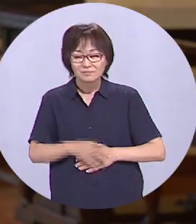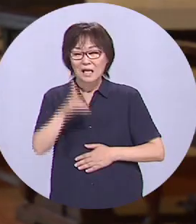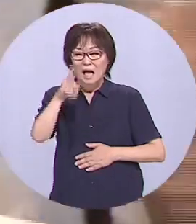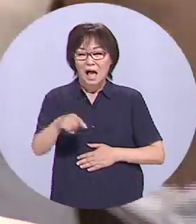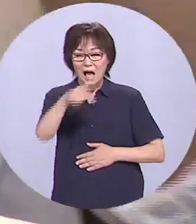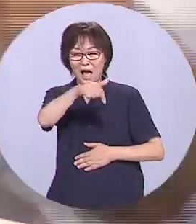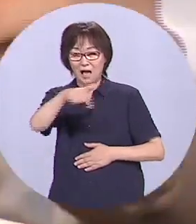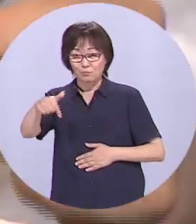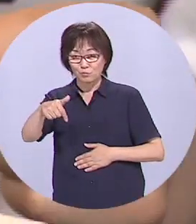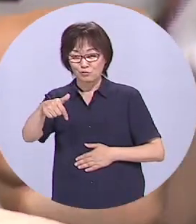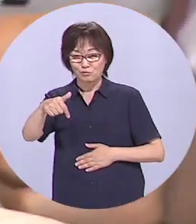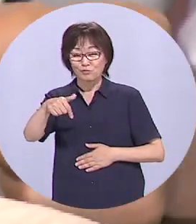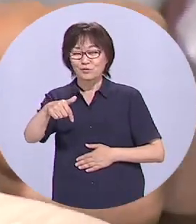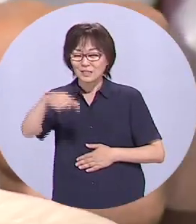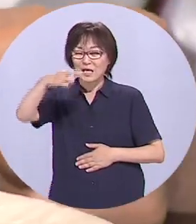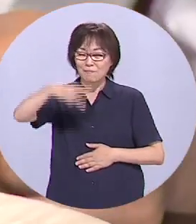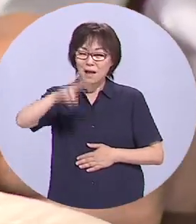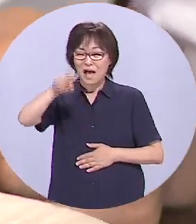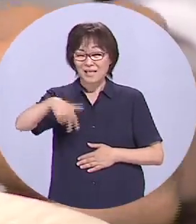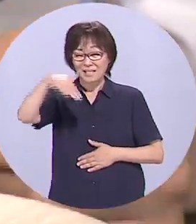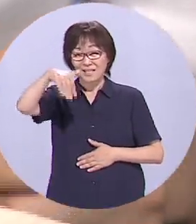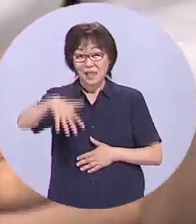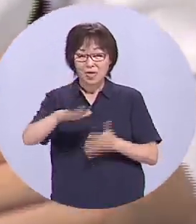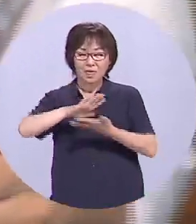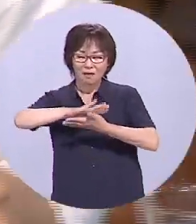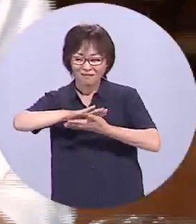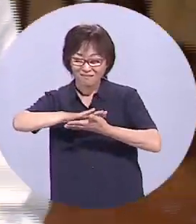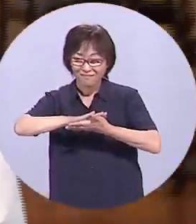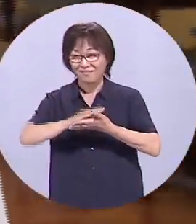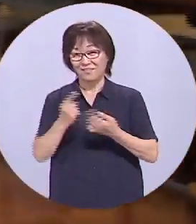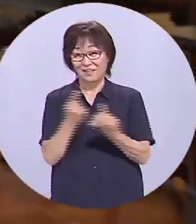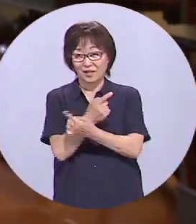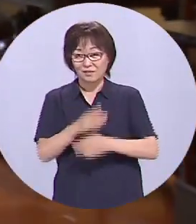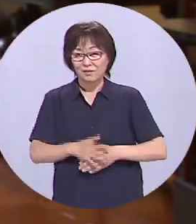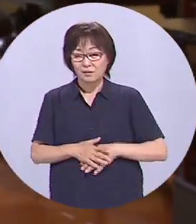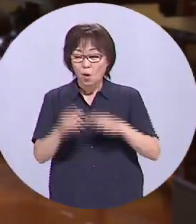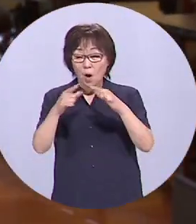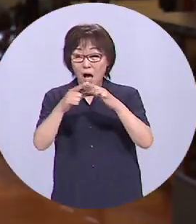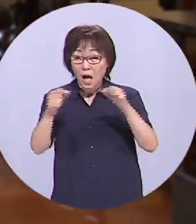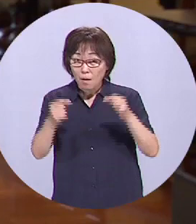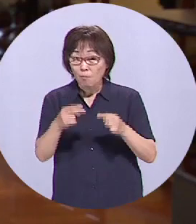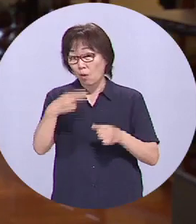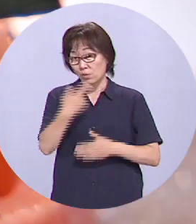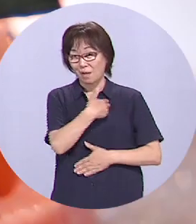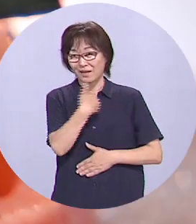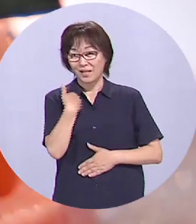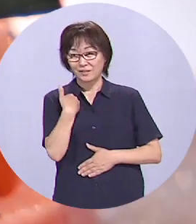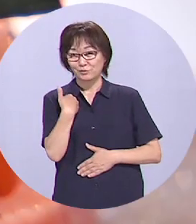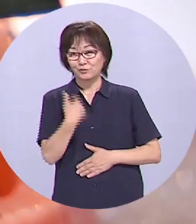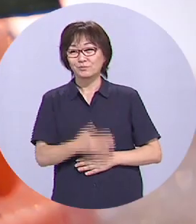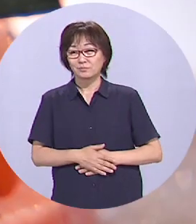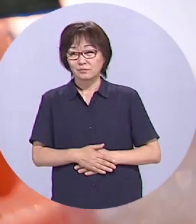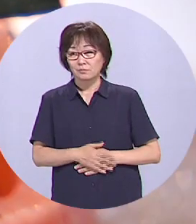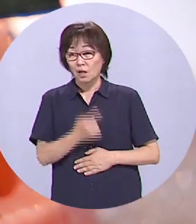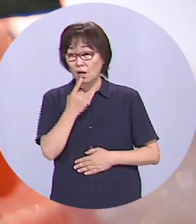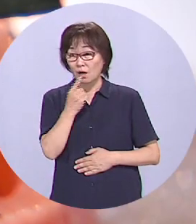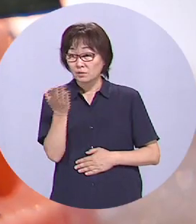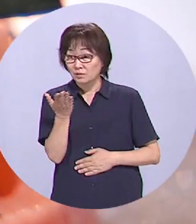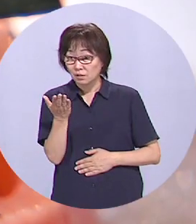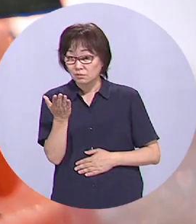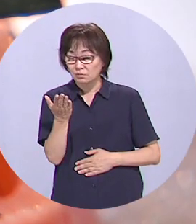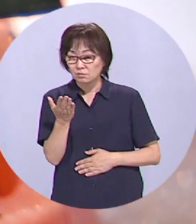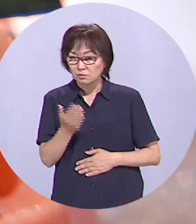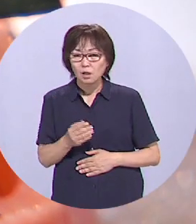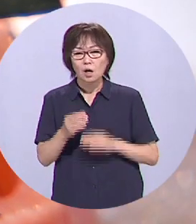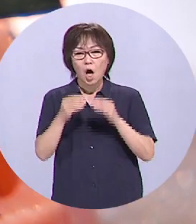。あ、 これも食べれるんですか。 あ、はい、そちらも食べれます。 お茶飲みます。 え、どんな味なの。 ポテ